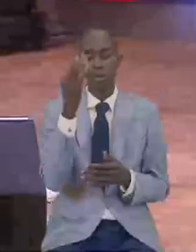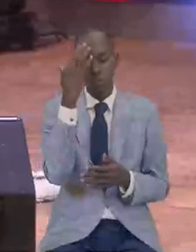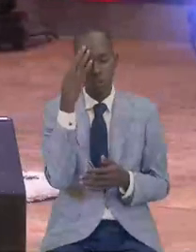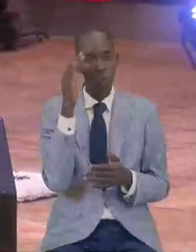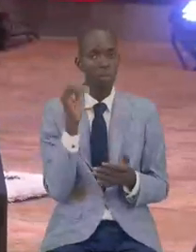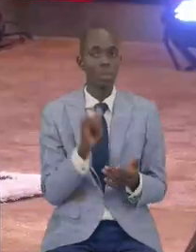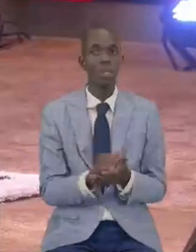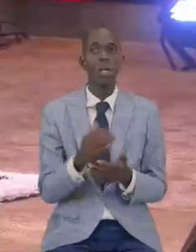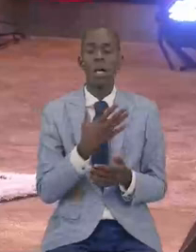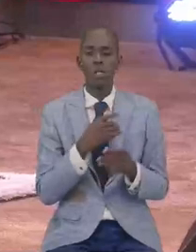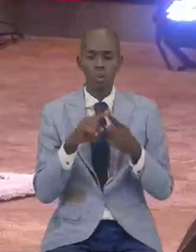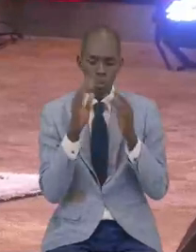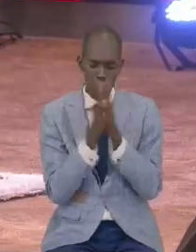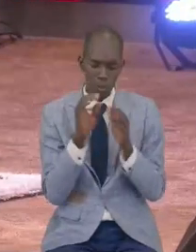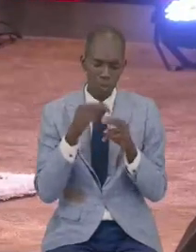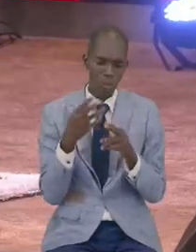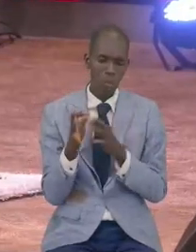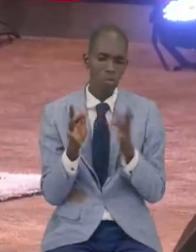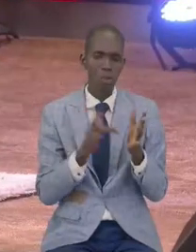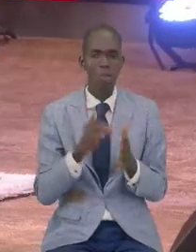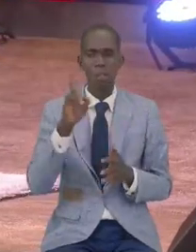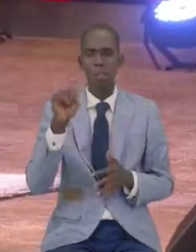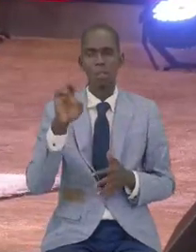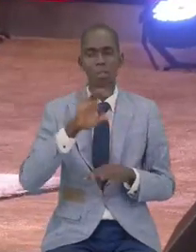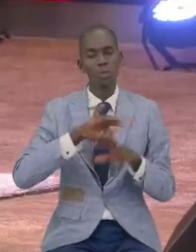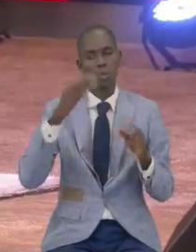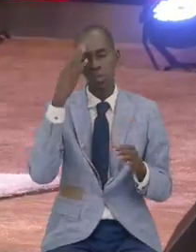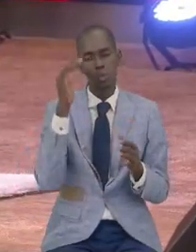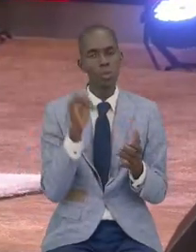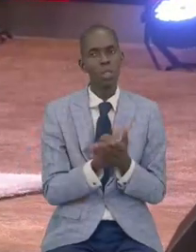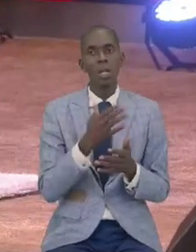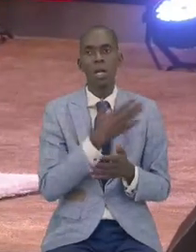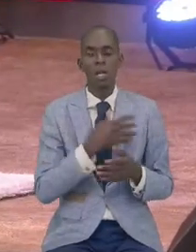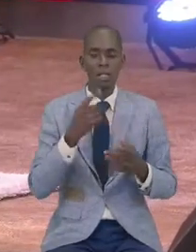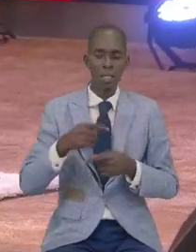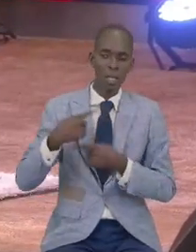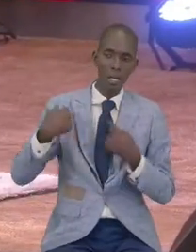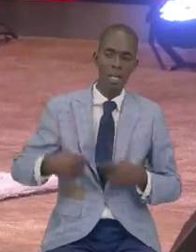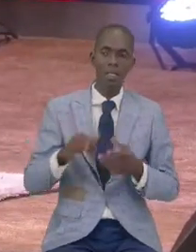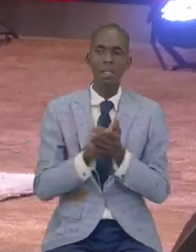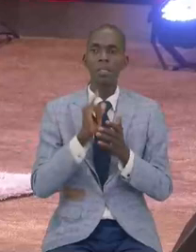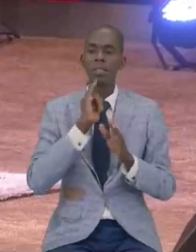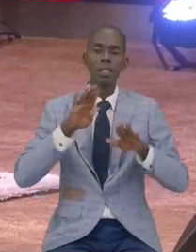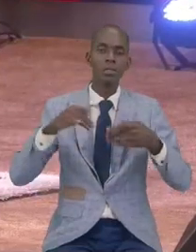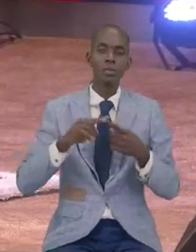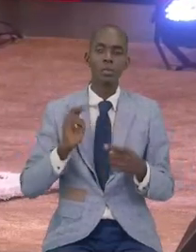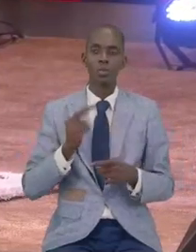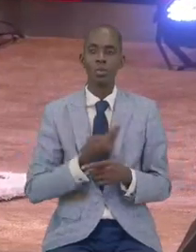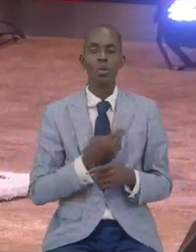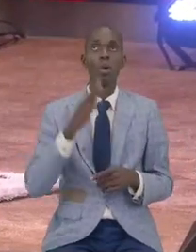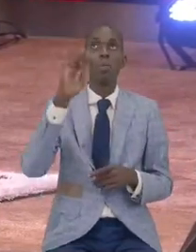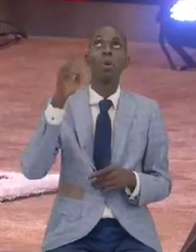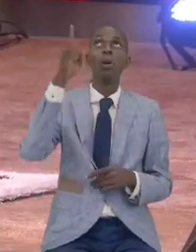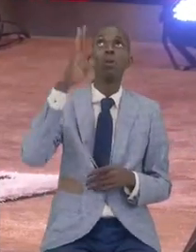pas tout cela. Et d'avoir le cœur qui nous est donné par Dieu, par la connaissance du